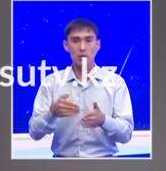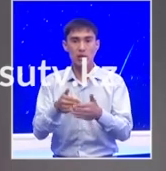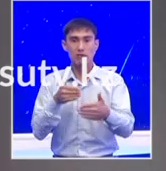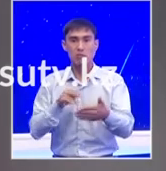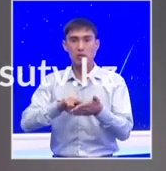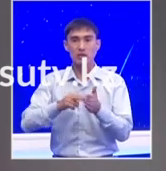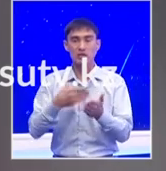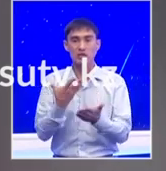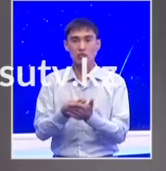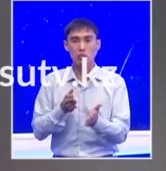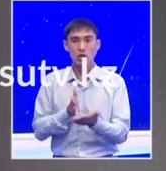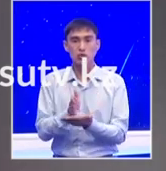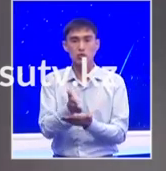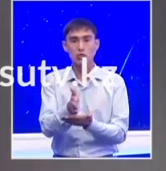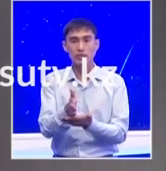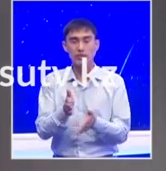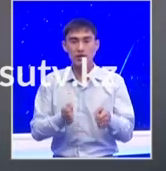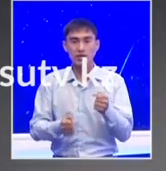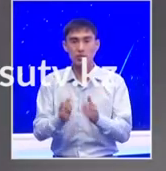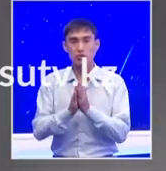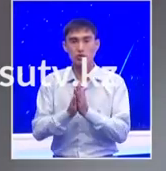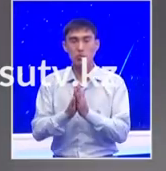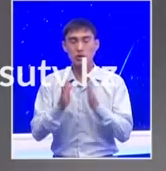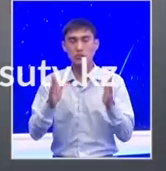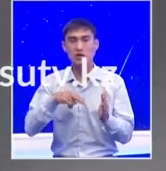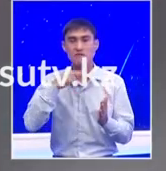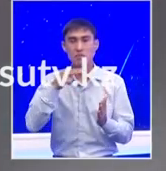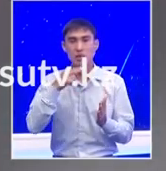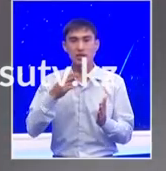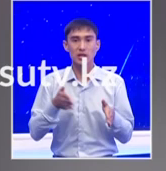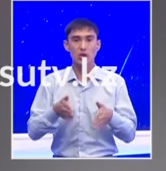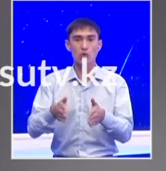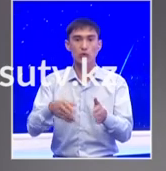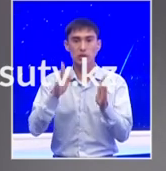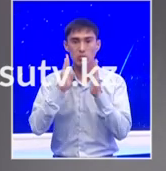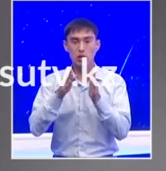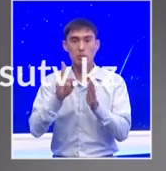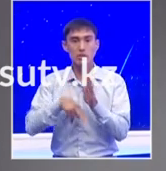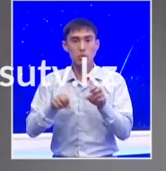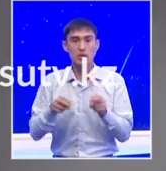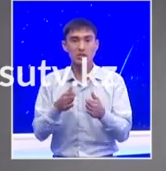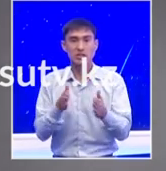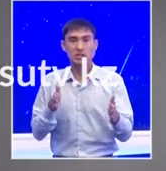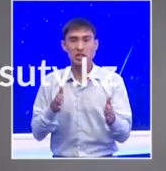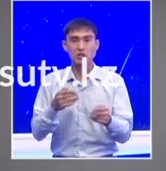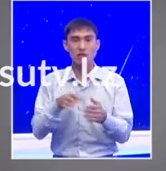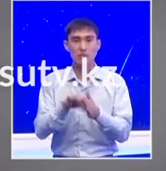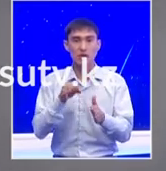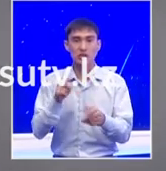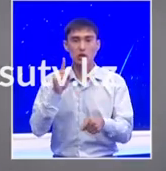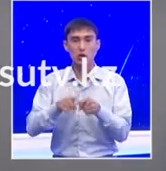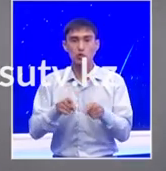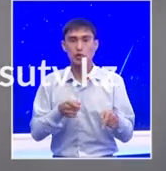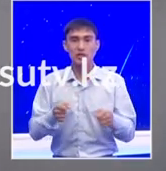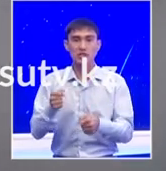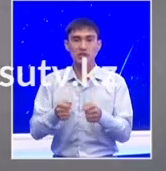заблаговременно планировать свой маршрут. Водители просят быть максимально внимательными на дорогах, соблюдать безопасную дистанцию, выбирать скоростной